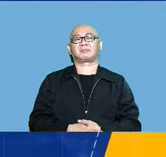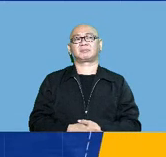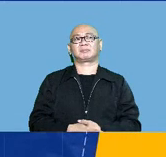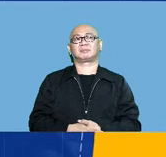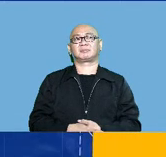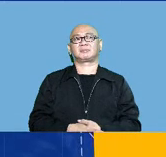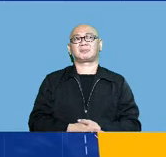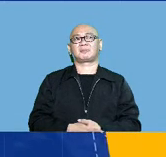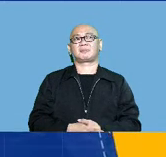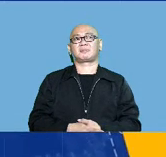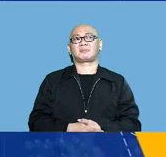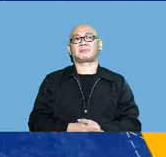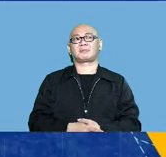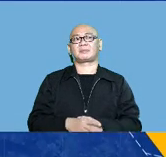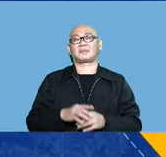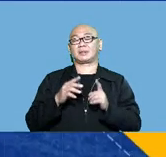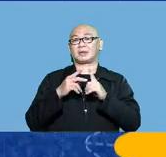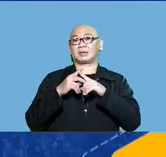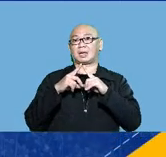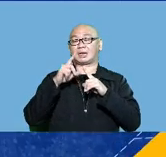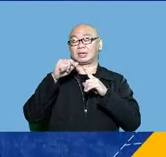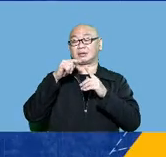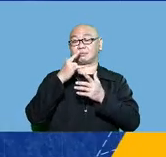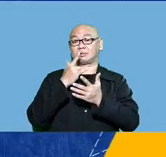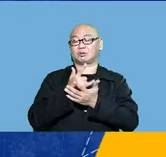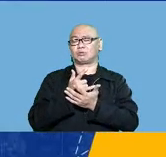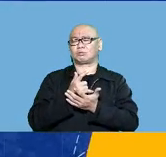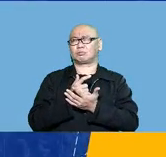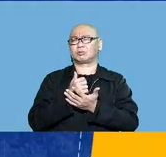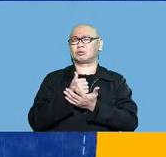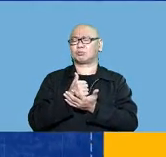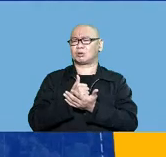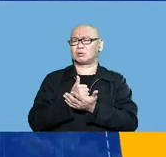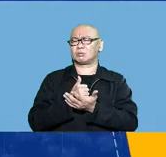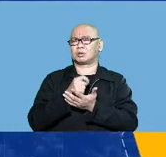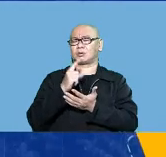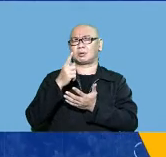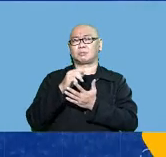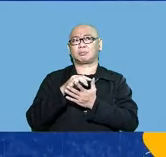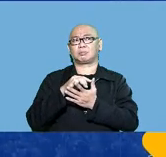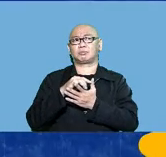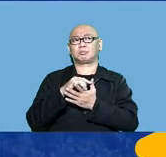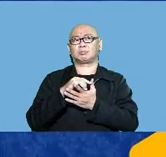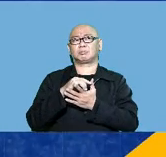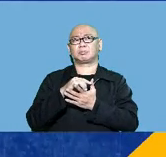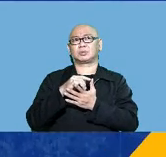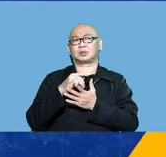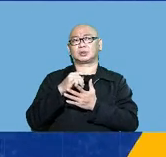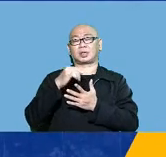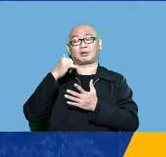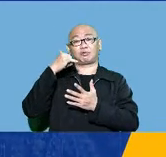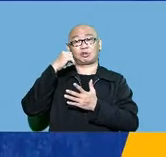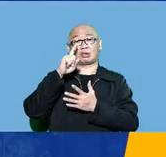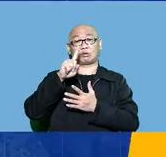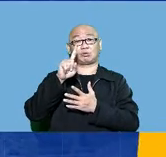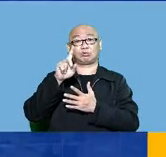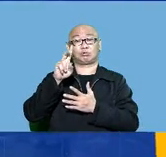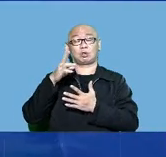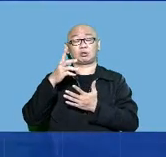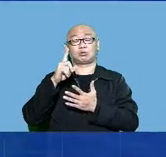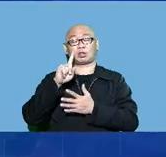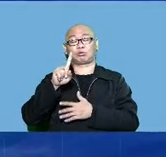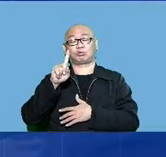hal ini karena tiga rantai penentu pertama penderita bertahan yaitu menelpon 112 tadi,